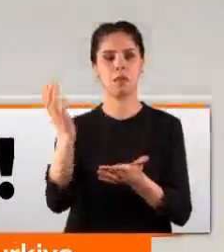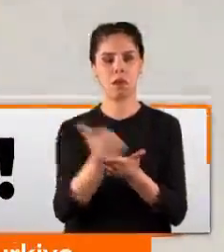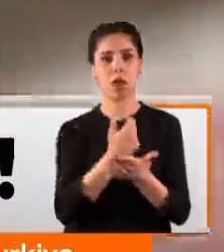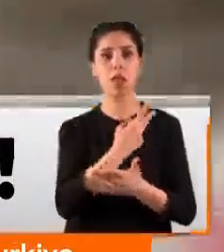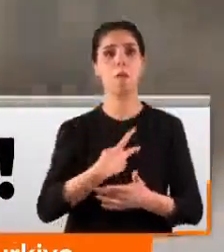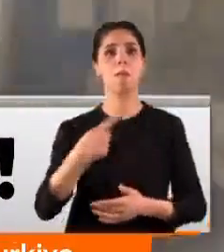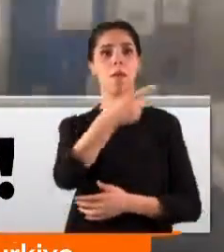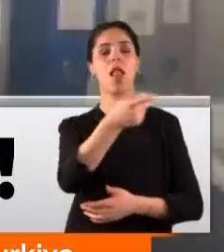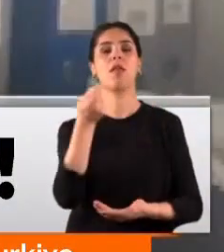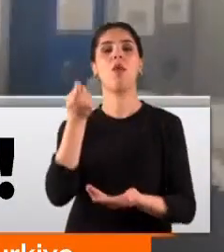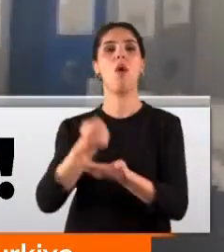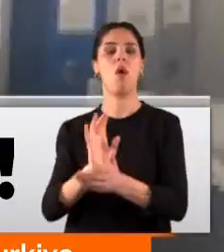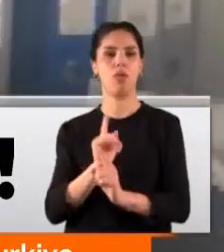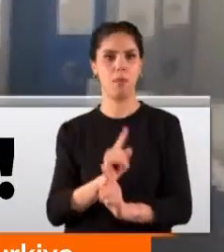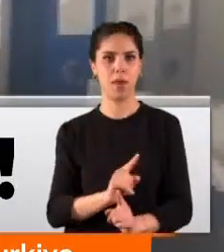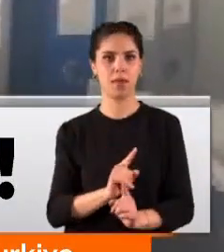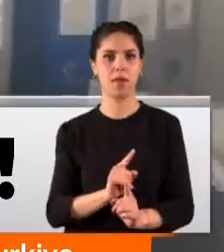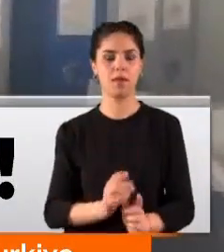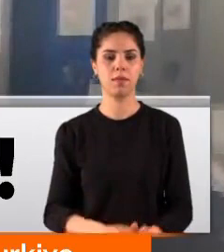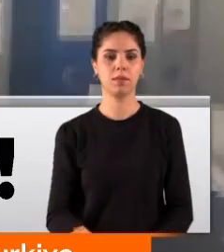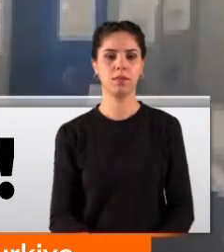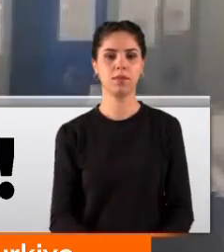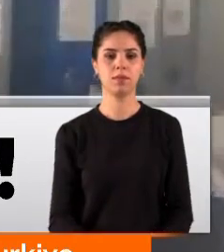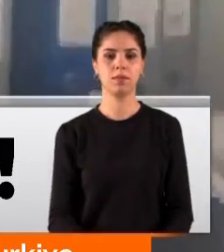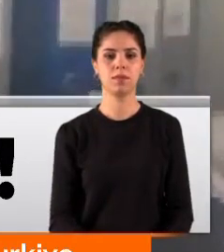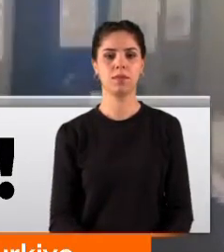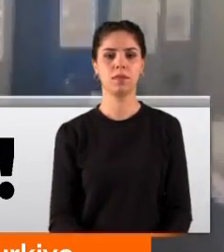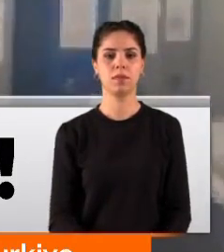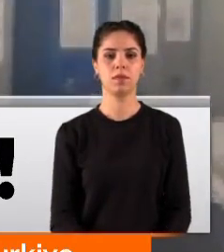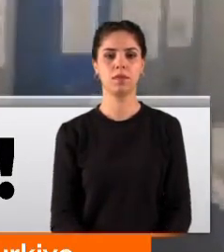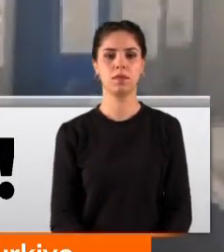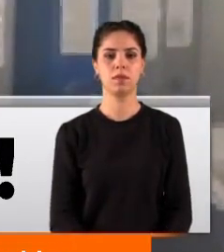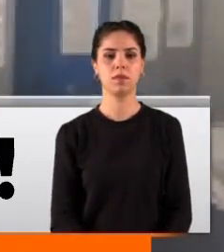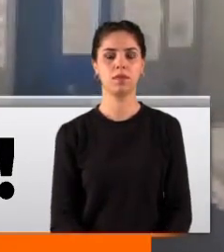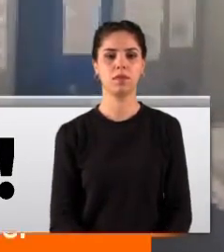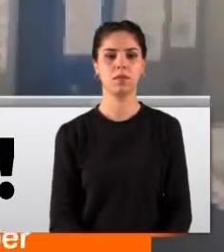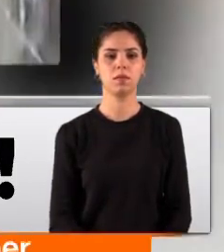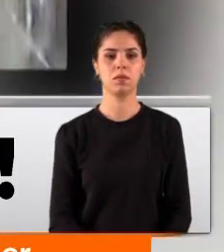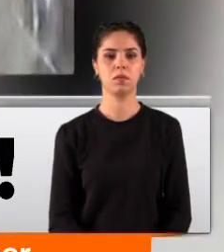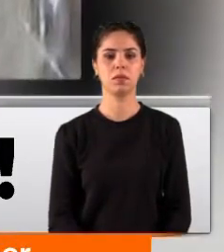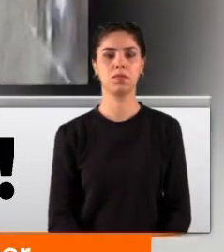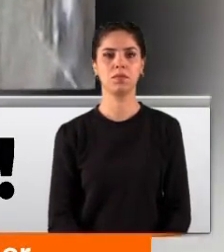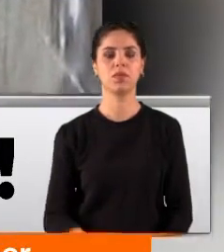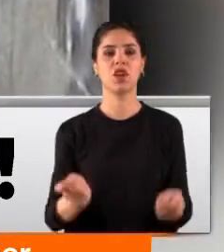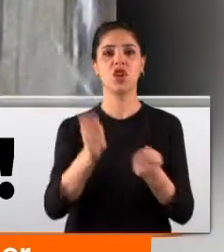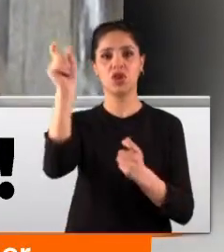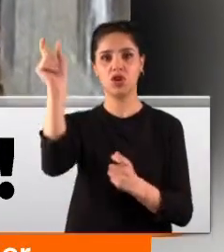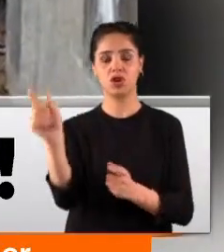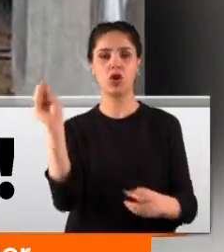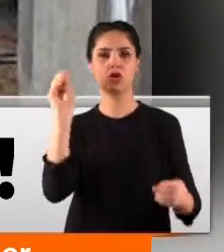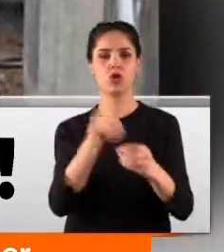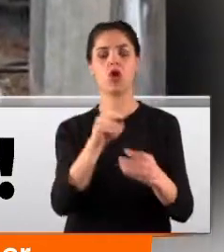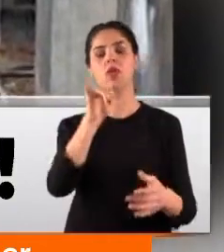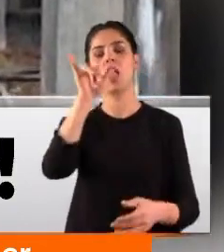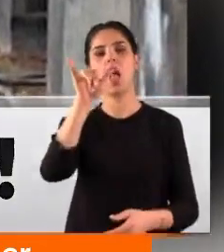belediye oralı olmadı. Avukatımız gereken işlemi yaptı. Belediyeye haciz gönderdi ve belediye başkan yardımcısının arabasını bağlamışlar. İşçi Sönmez sonunda hakkını